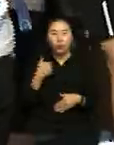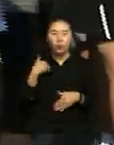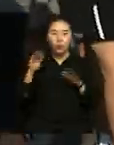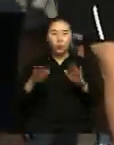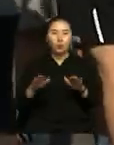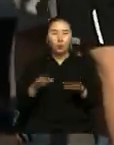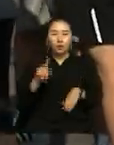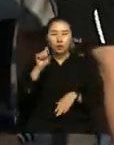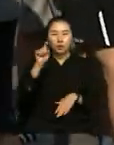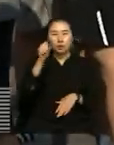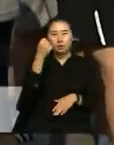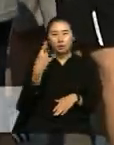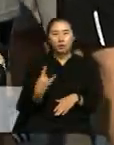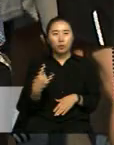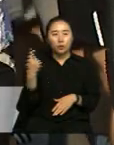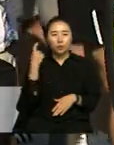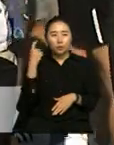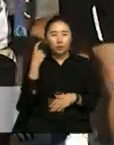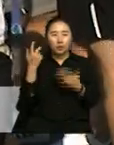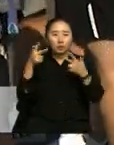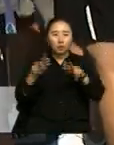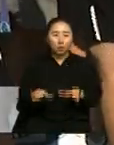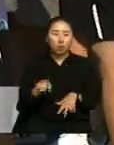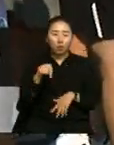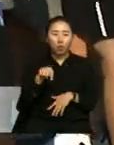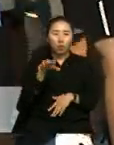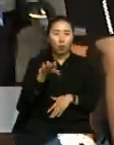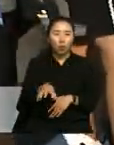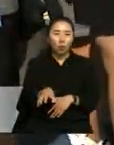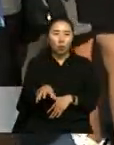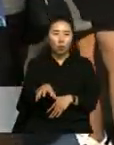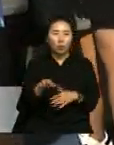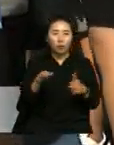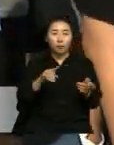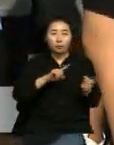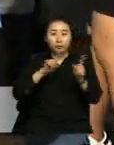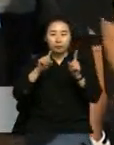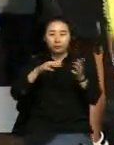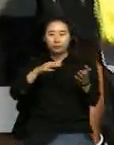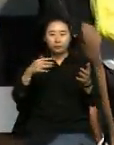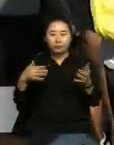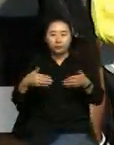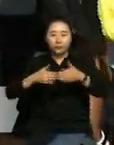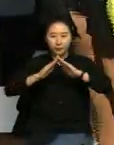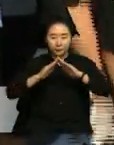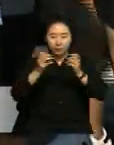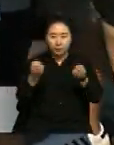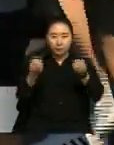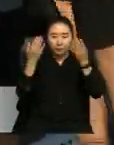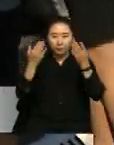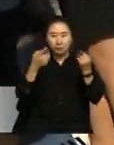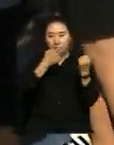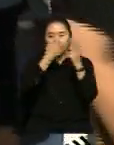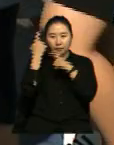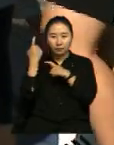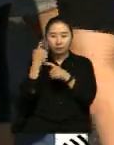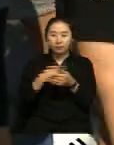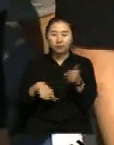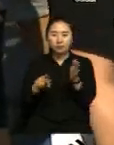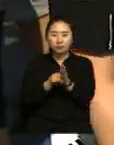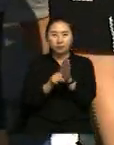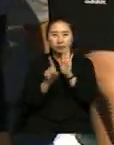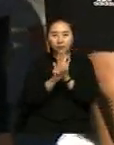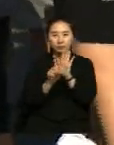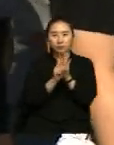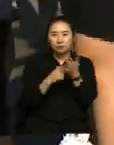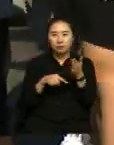저 11회 그 소리 정원 그 준공식 겸해서 여기 지금 많이 알리고자